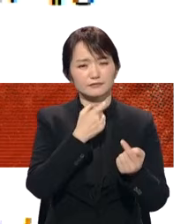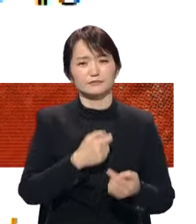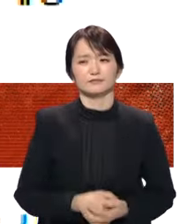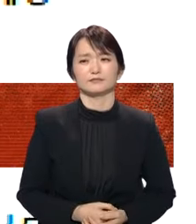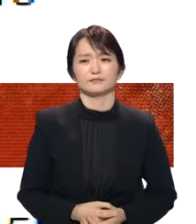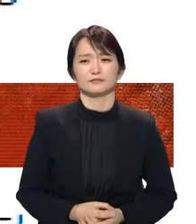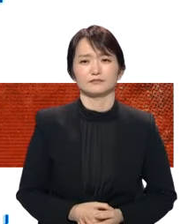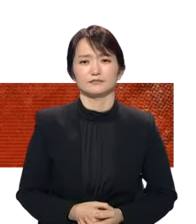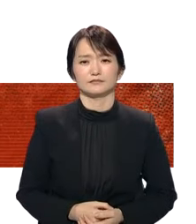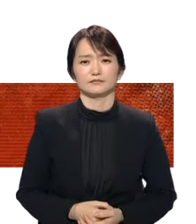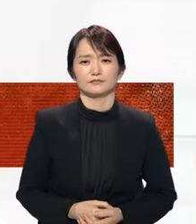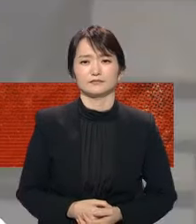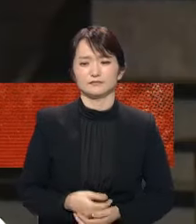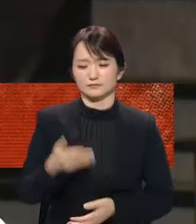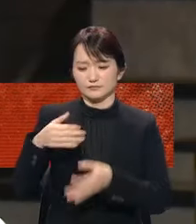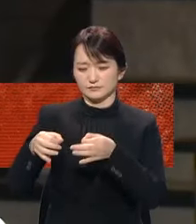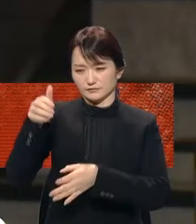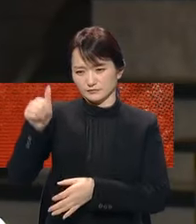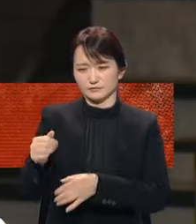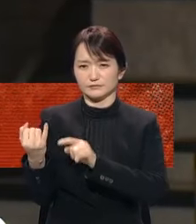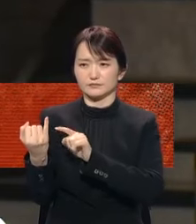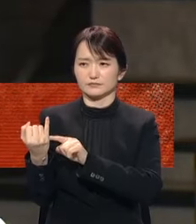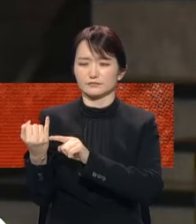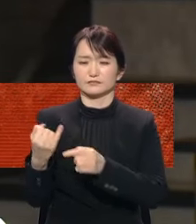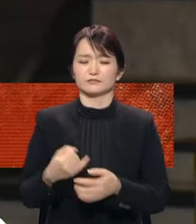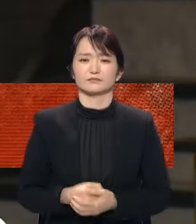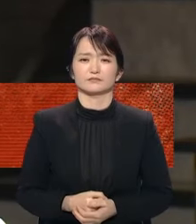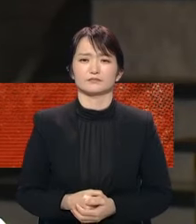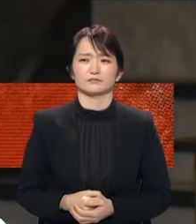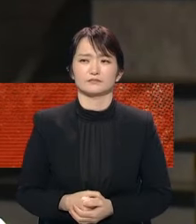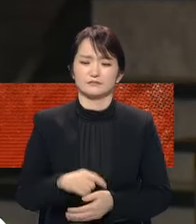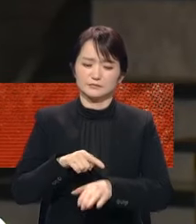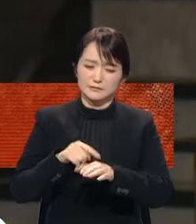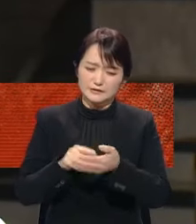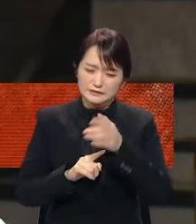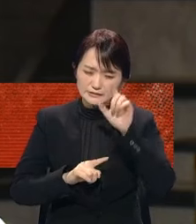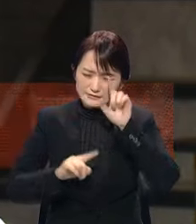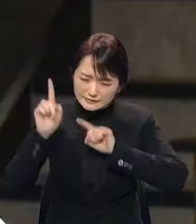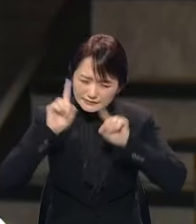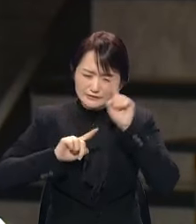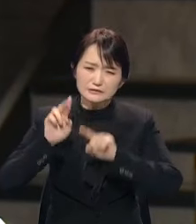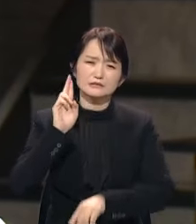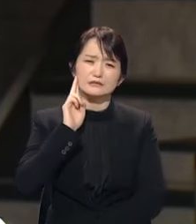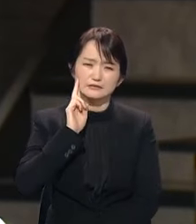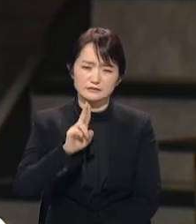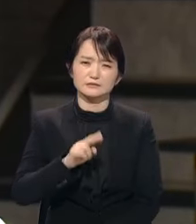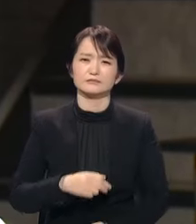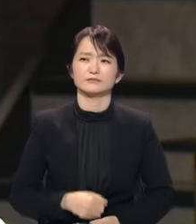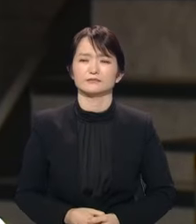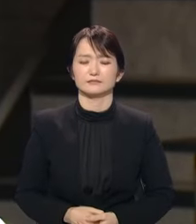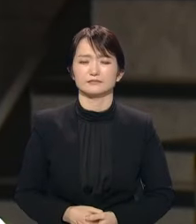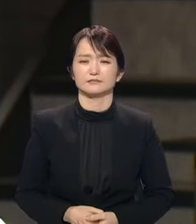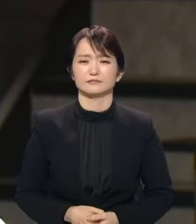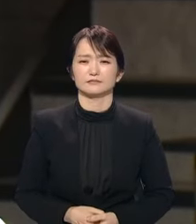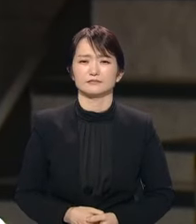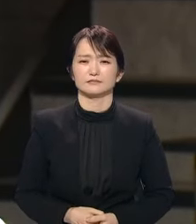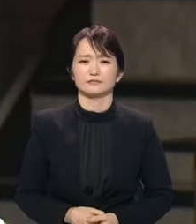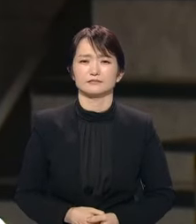그 사장님이 상당히 많이 그 어떤 그 마음의 상처를 갖다가 입었다라고 하는 것은 명확한 것